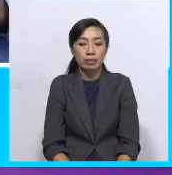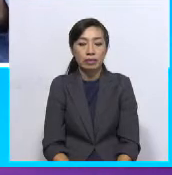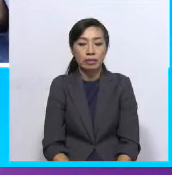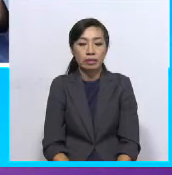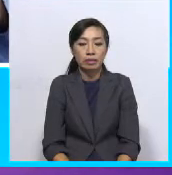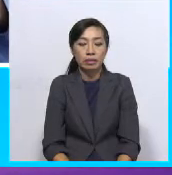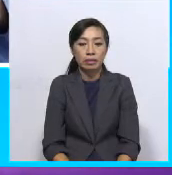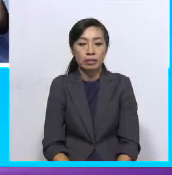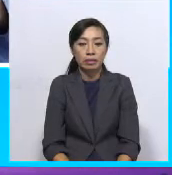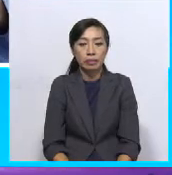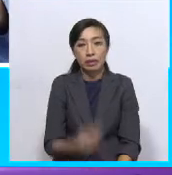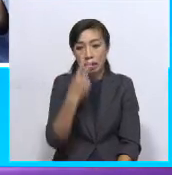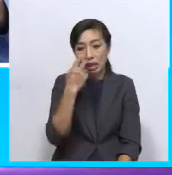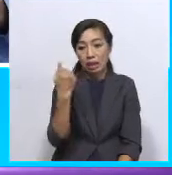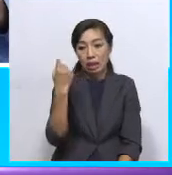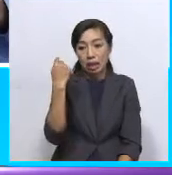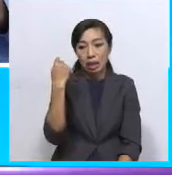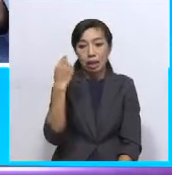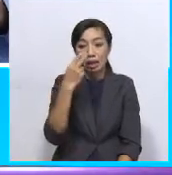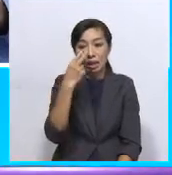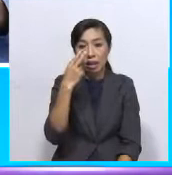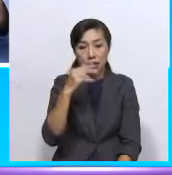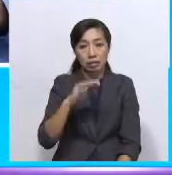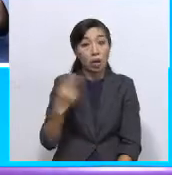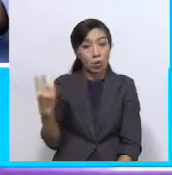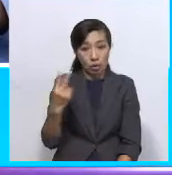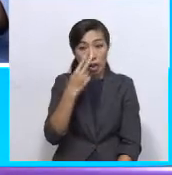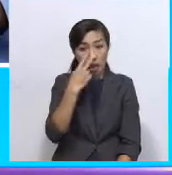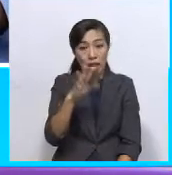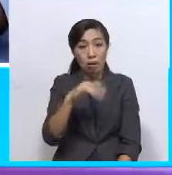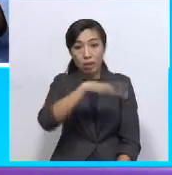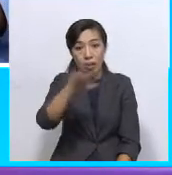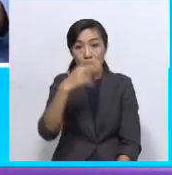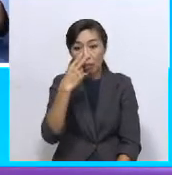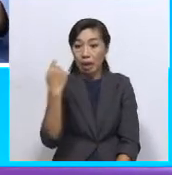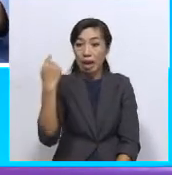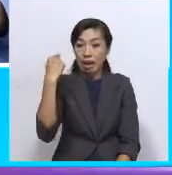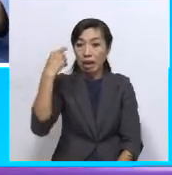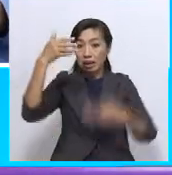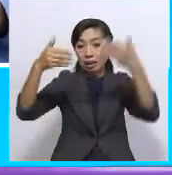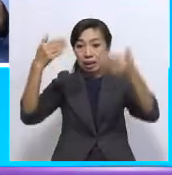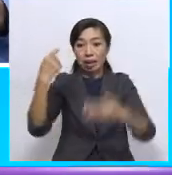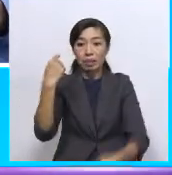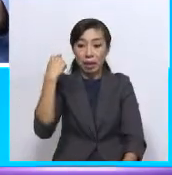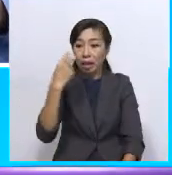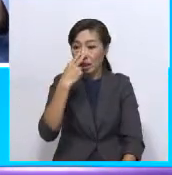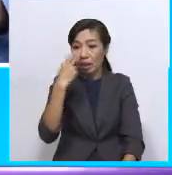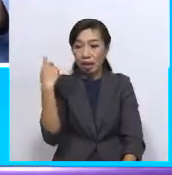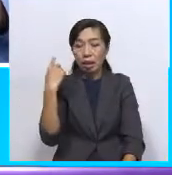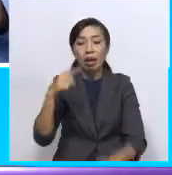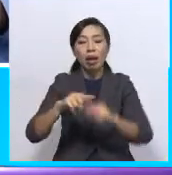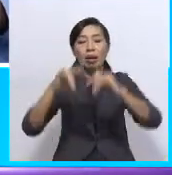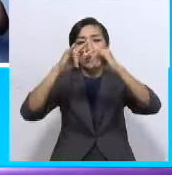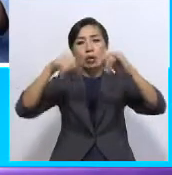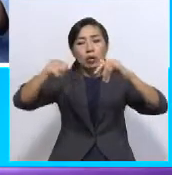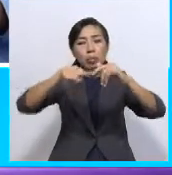ครับและอย่างที่เห็นอยู่ด้านหลังนะครับทั้งคุณสิริลักษณ์และคุณสถานุรวมถึงคุณผู้ชมครับที่เห็นอยู่ด้านหลังของผมขณะนี้นะครับก็เป็นซุ้มของ